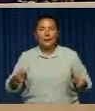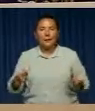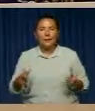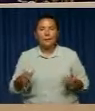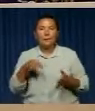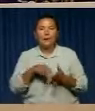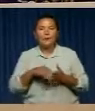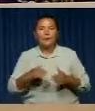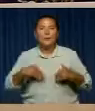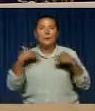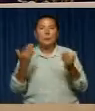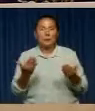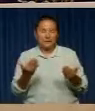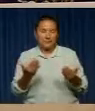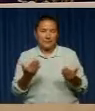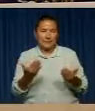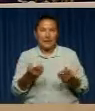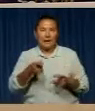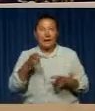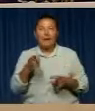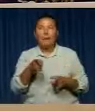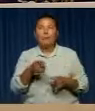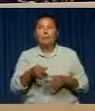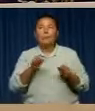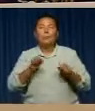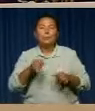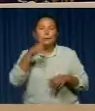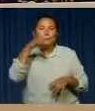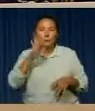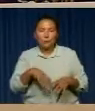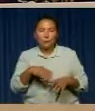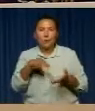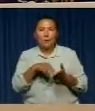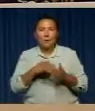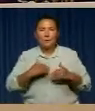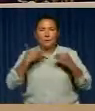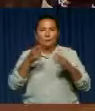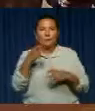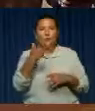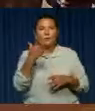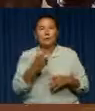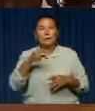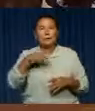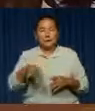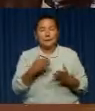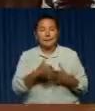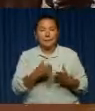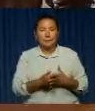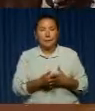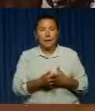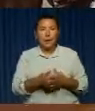қолдан бағасын көтеріп отырмыз. Нарық деген мүмкін болмай кетті бағасы деген. 1300 литр деп отыр, мысалында